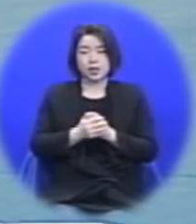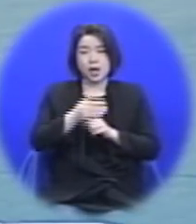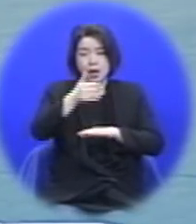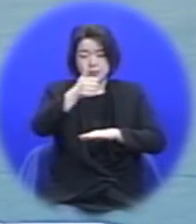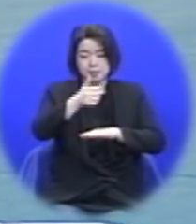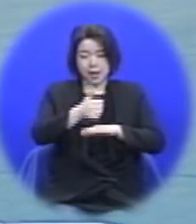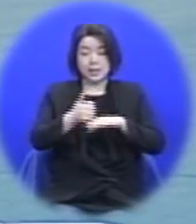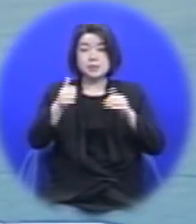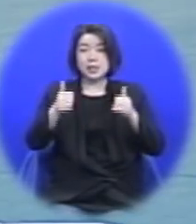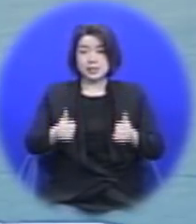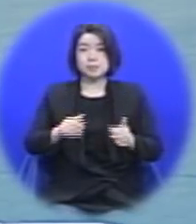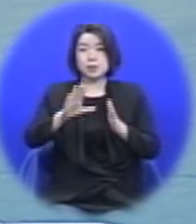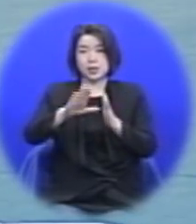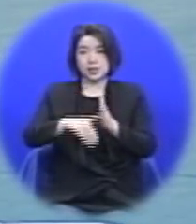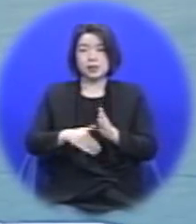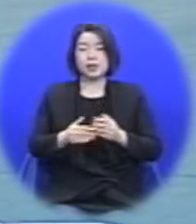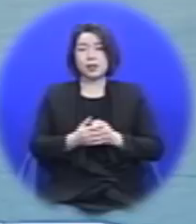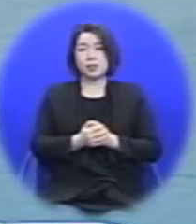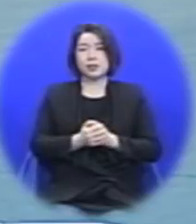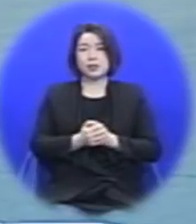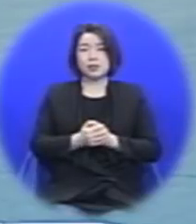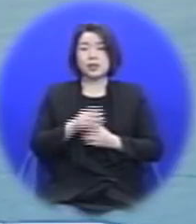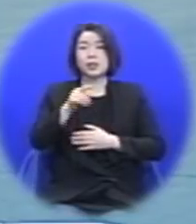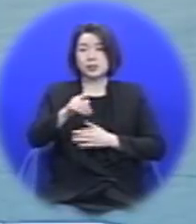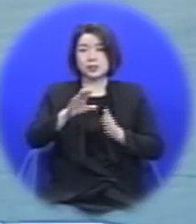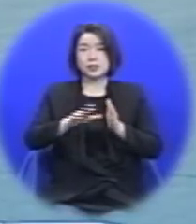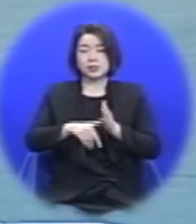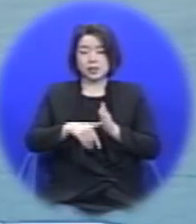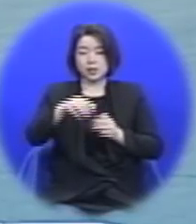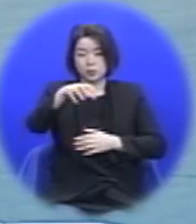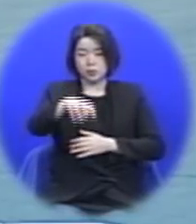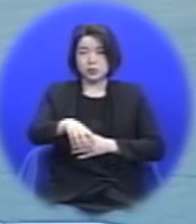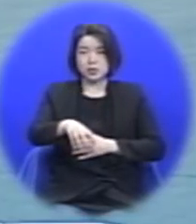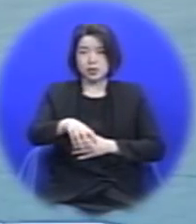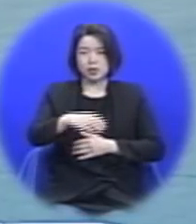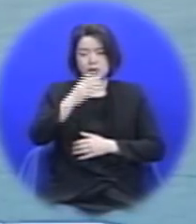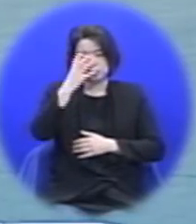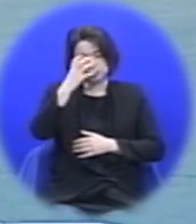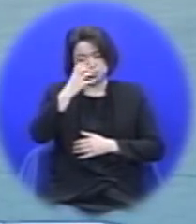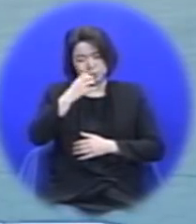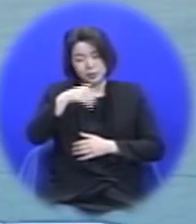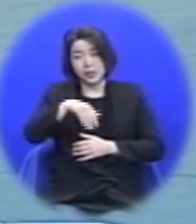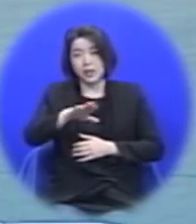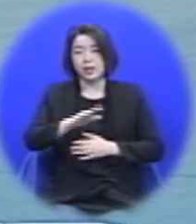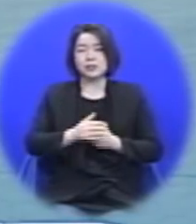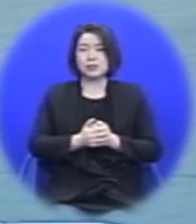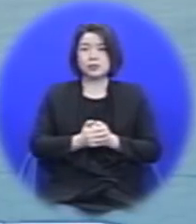마지막 심판의 때에 그때 그 자리에 비참하게 들어가서